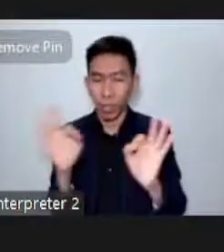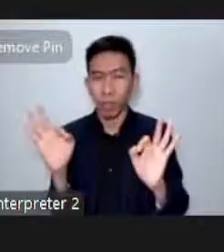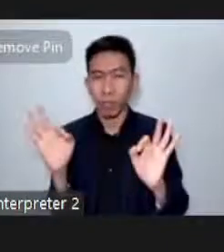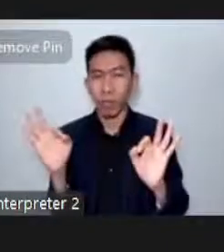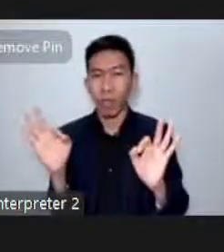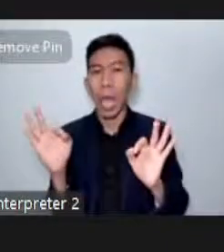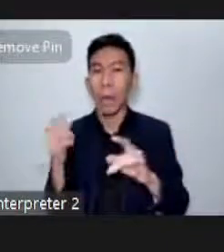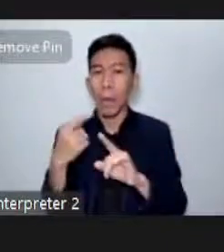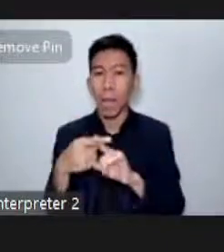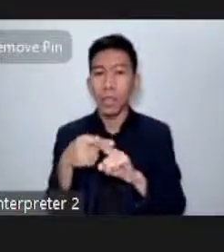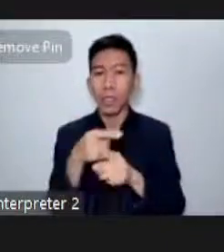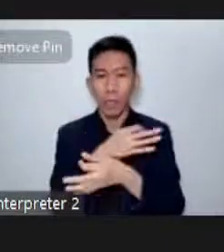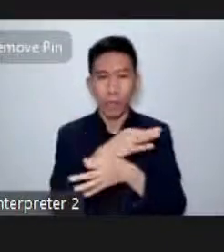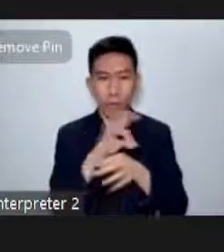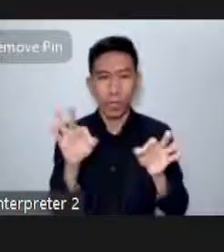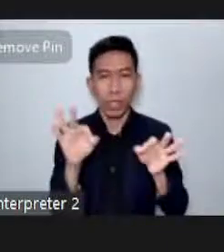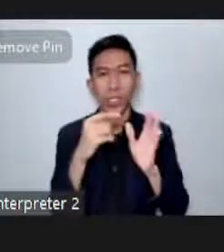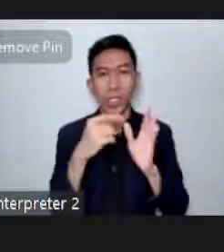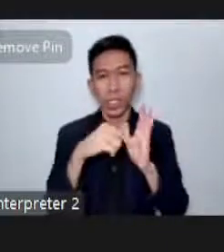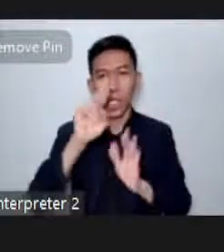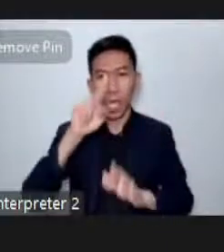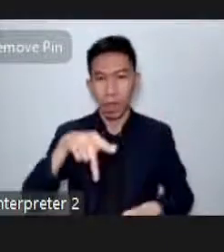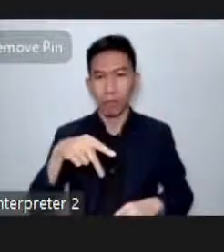yung libreng check-up po.